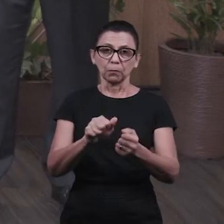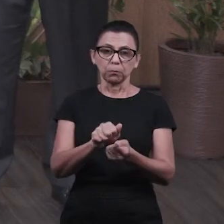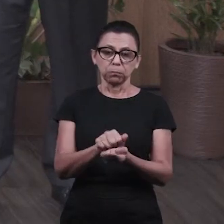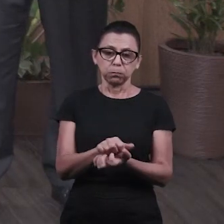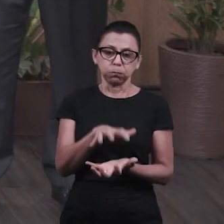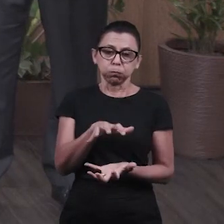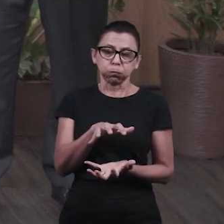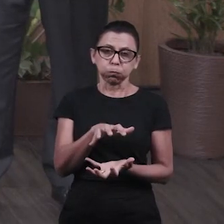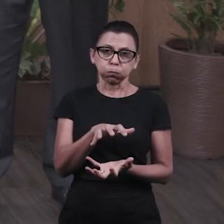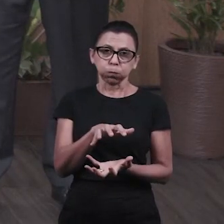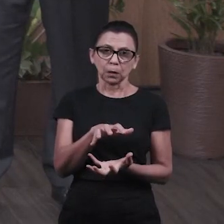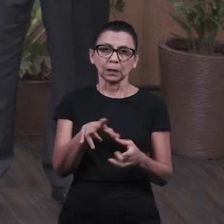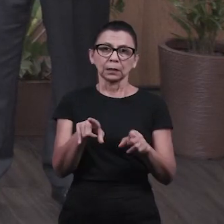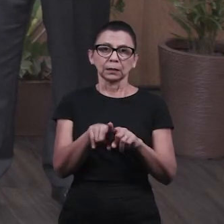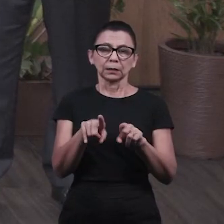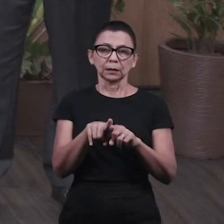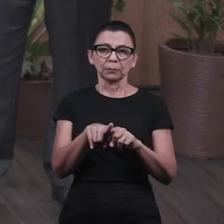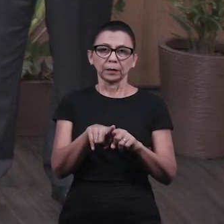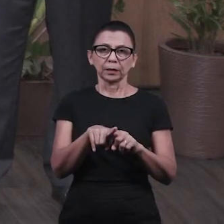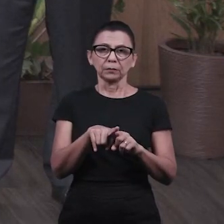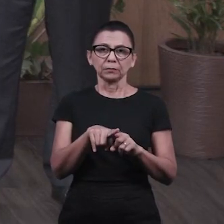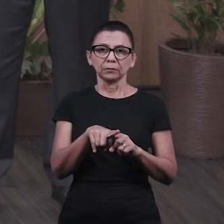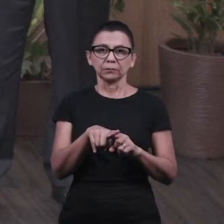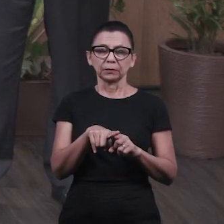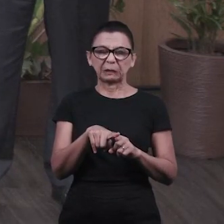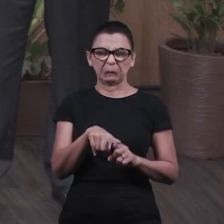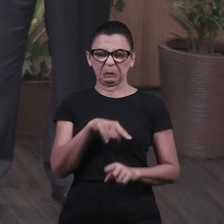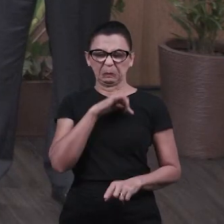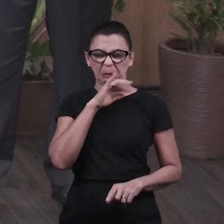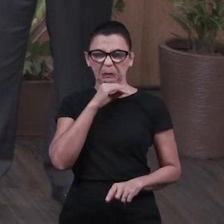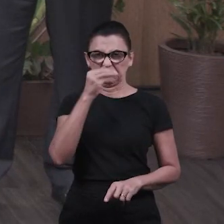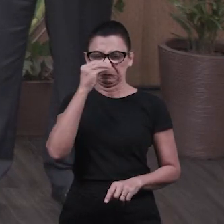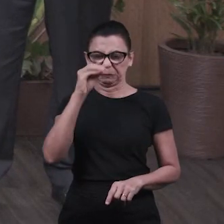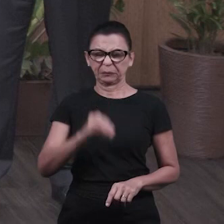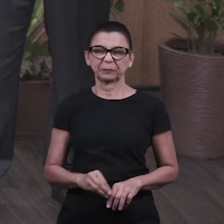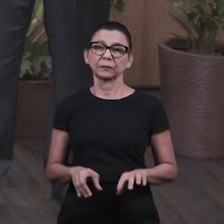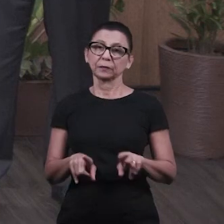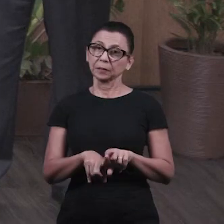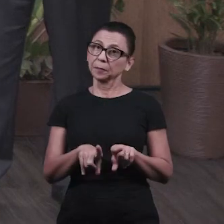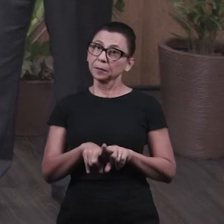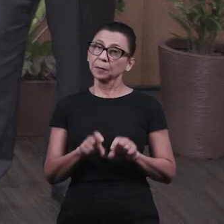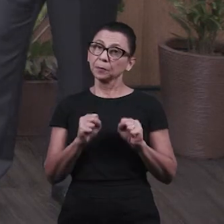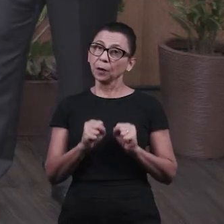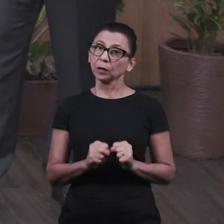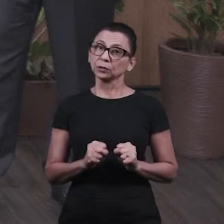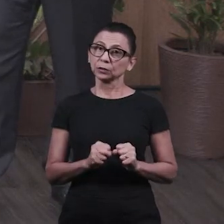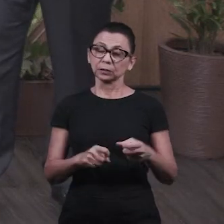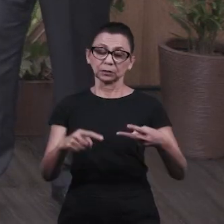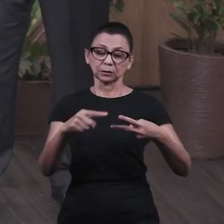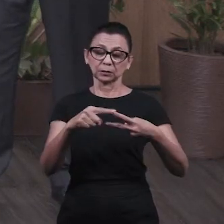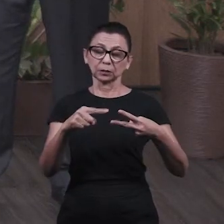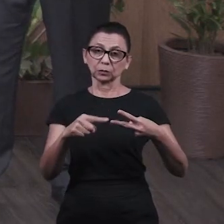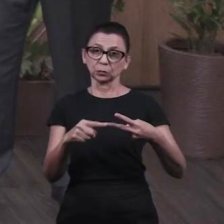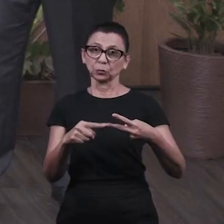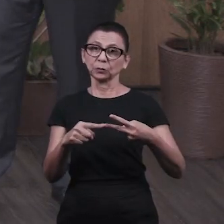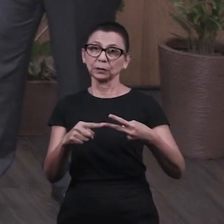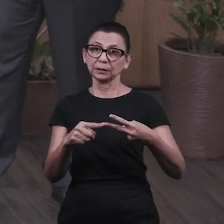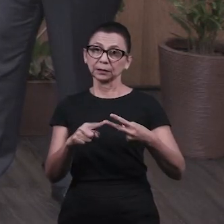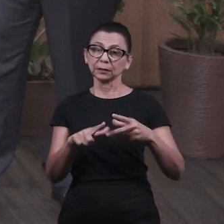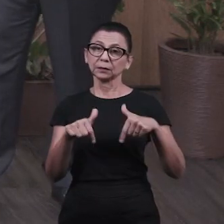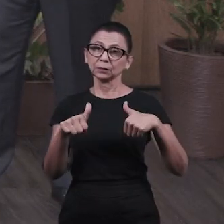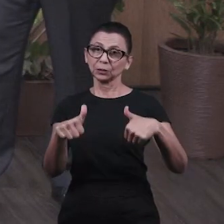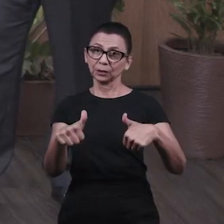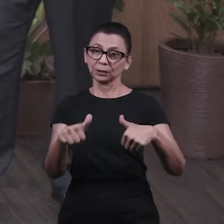Bible qui montrent, qui affirment que le chrétien de notre Seigneur Jésus,